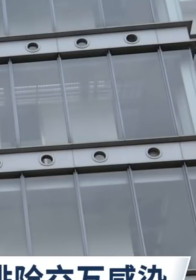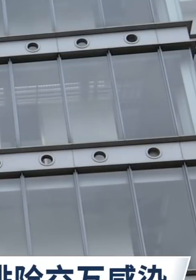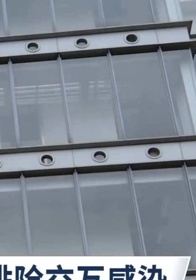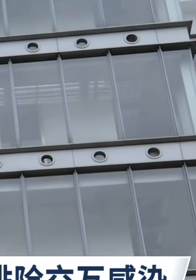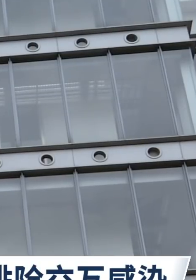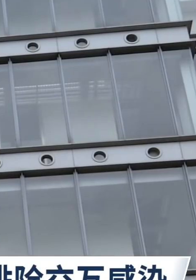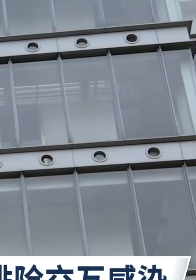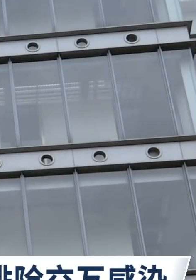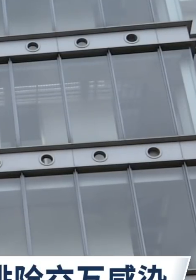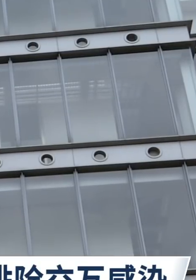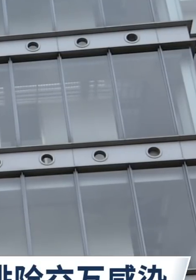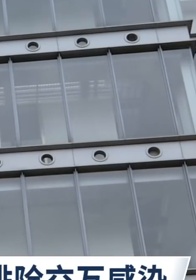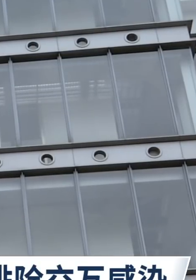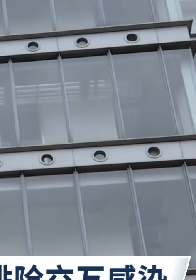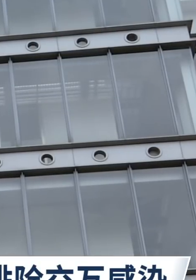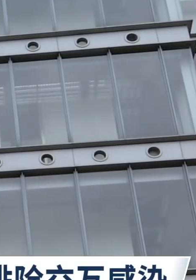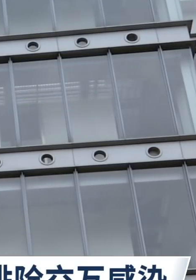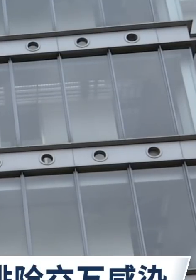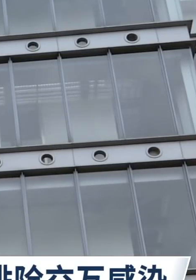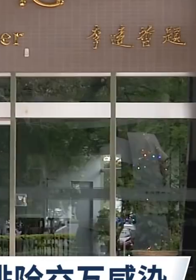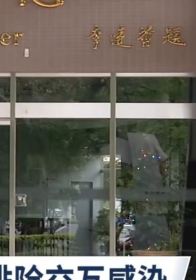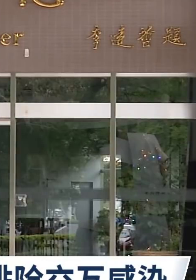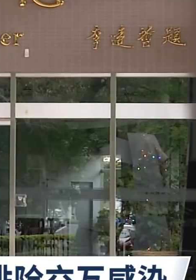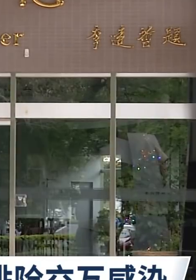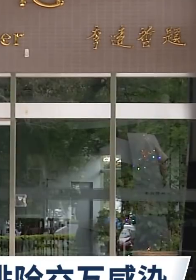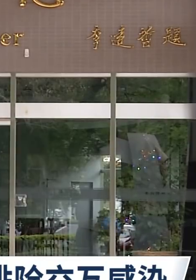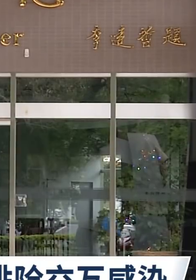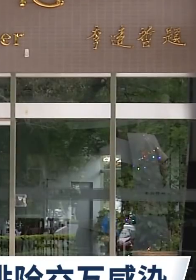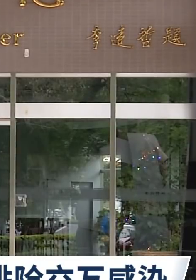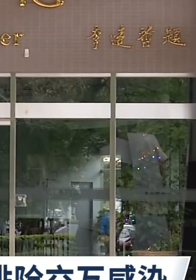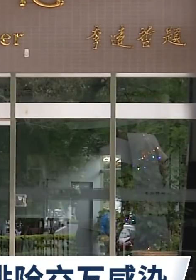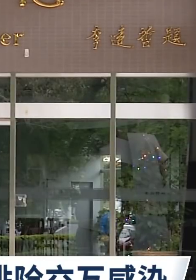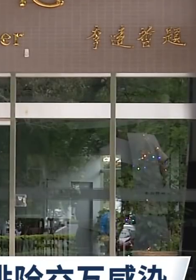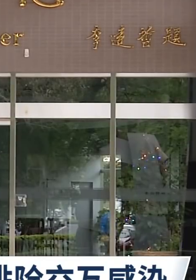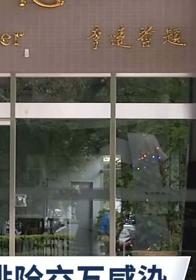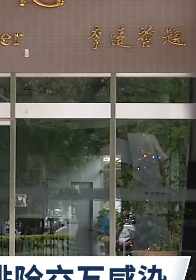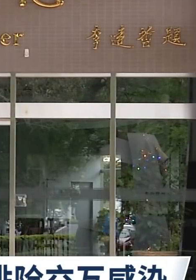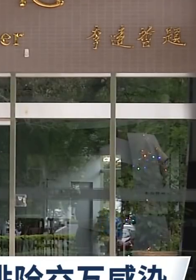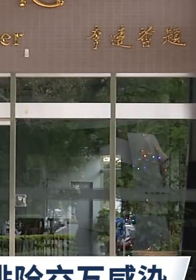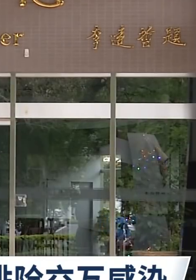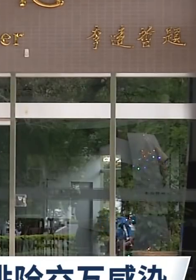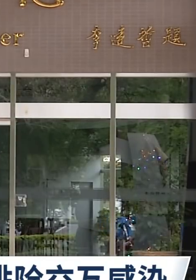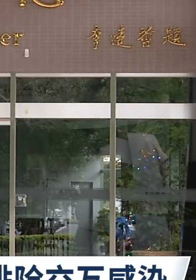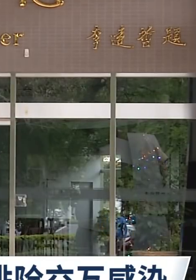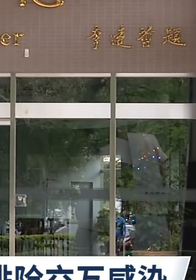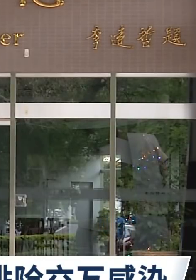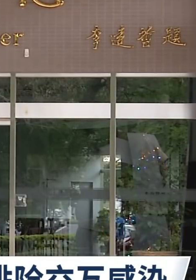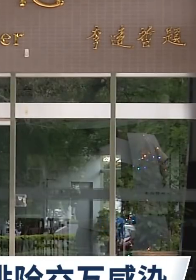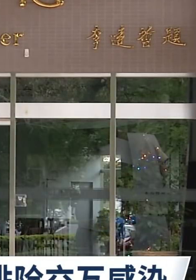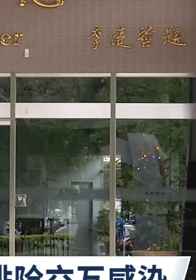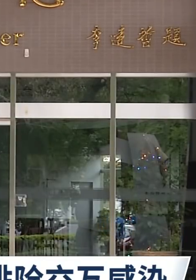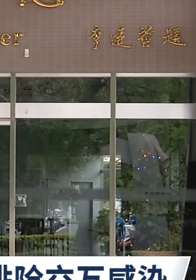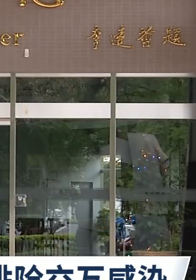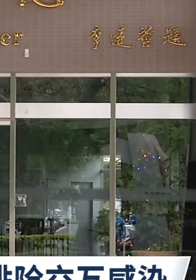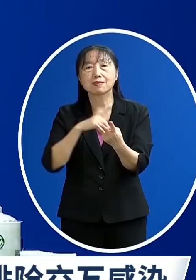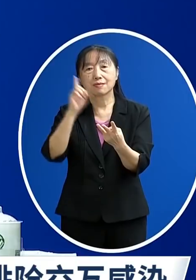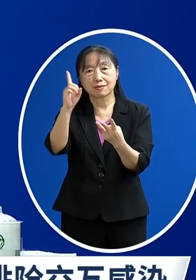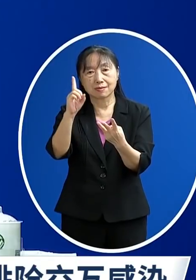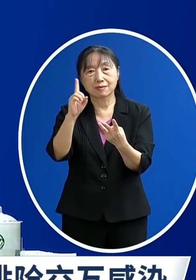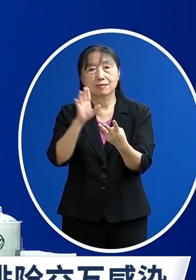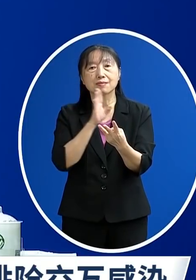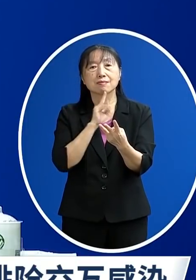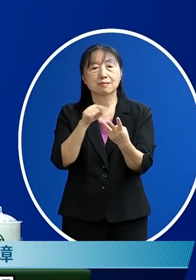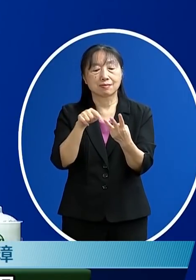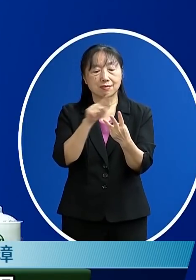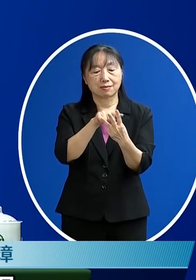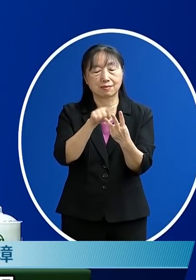株Alpha 与 Delta 变异株，当时女研究人员手上操作的是 Alpha 株实验鼠，不排除是交互感染的可能。